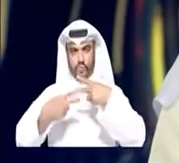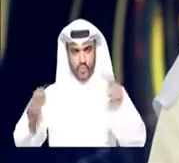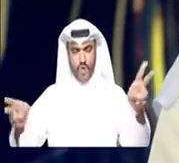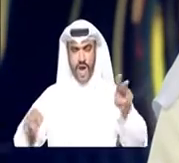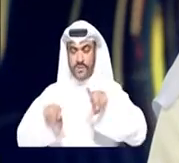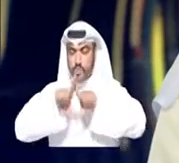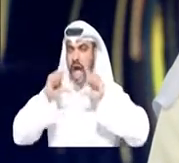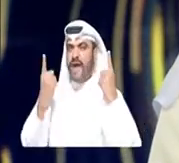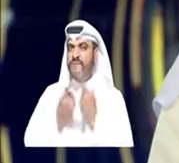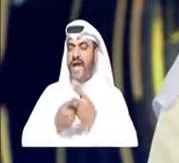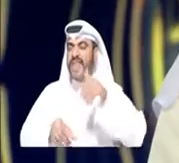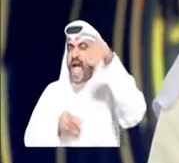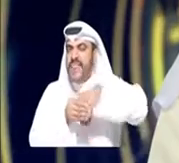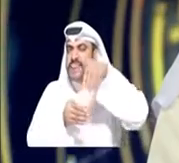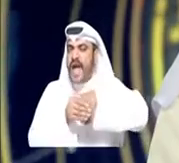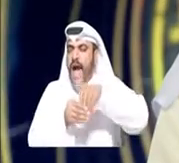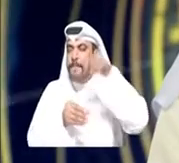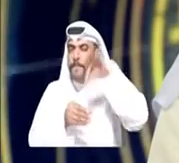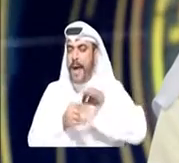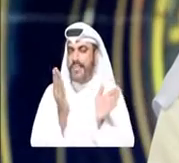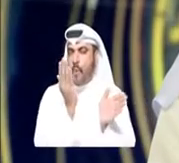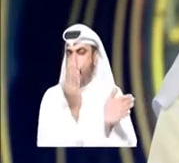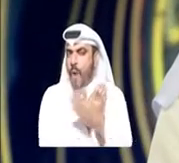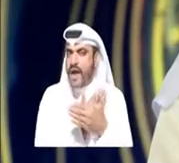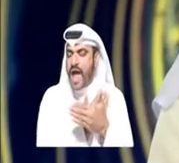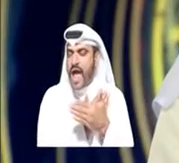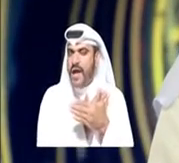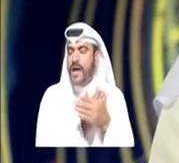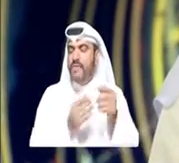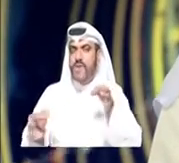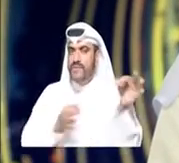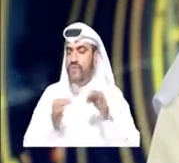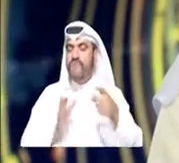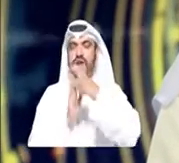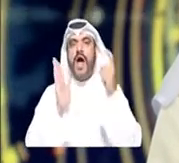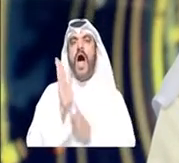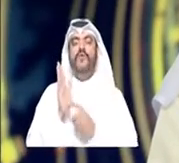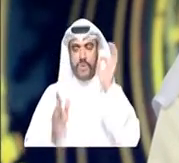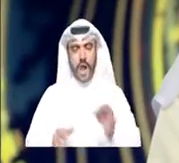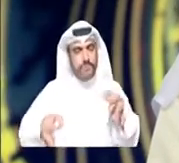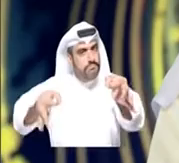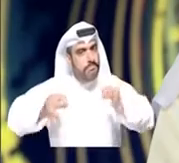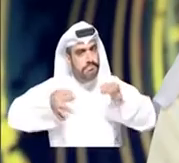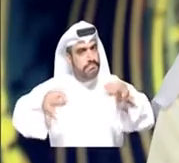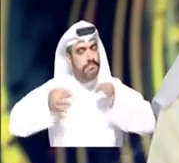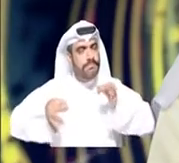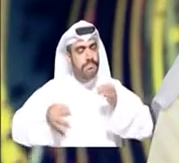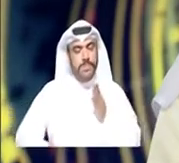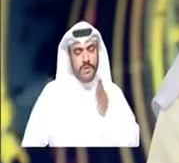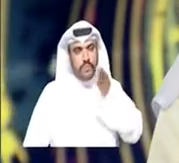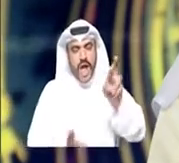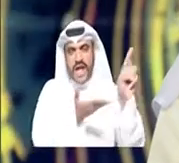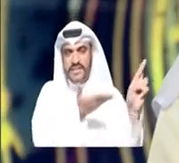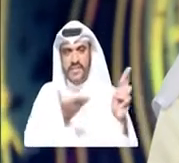الفرعية أو ما يسمى بالتشاوريات بكل قوة وبسلاح القانون. الشيخ محمد الخالد وخلال زيارته